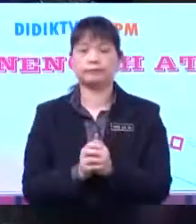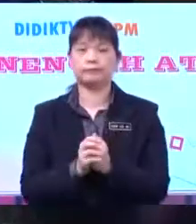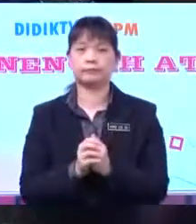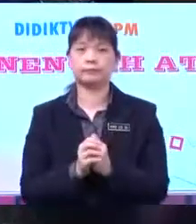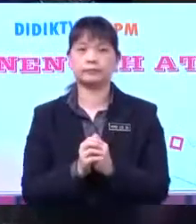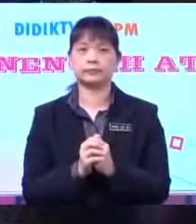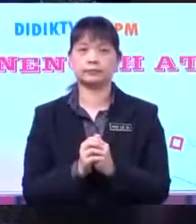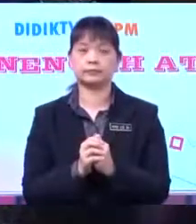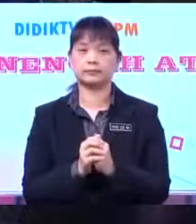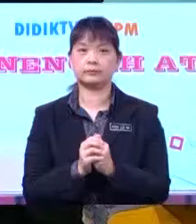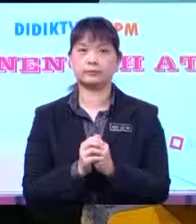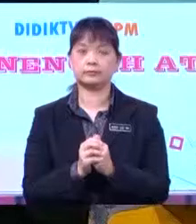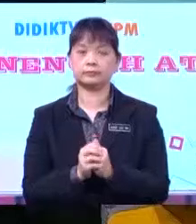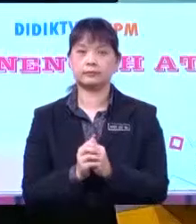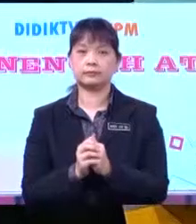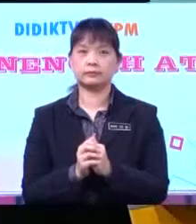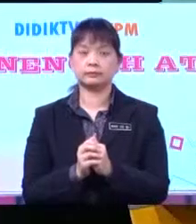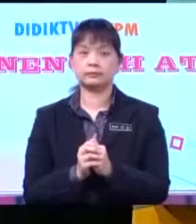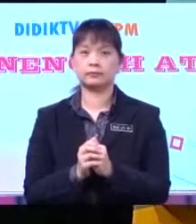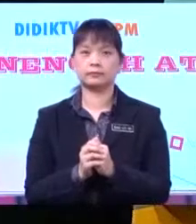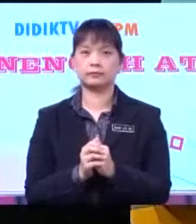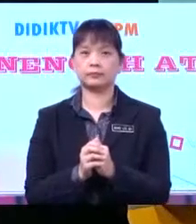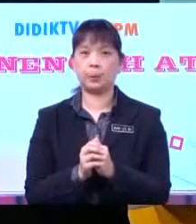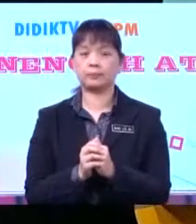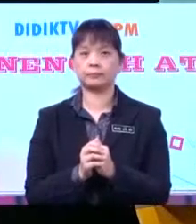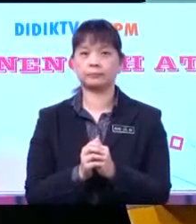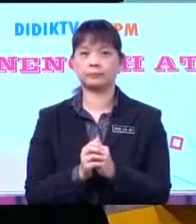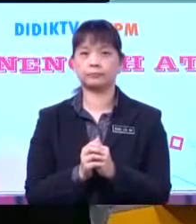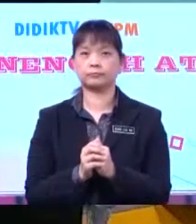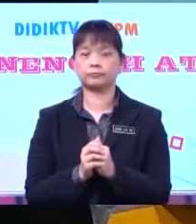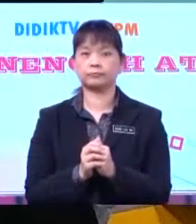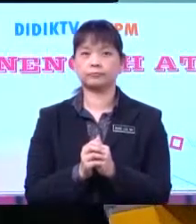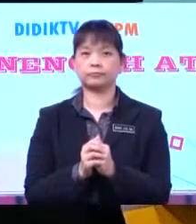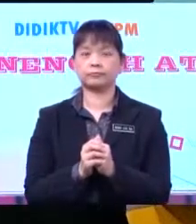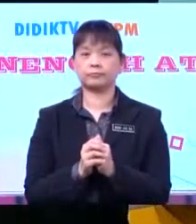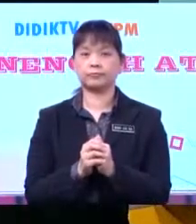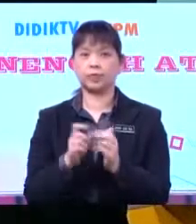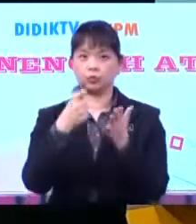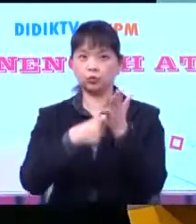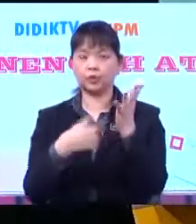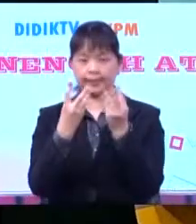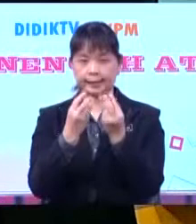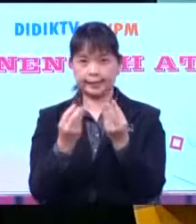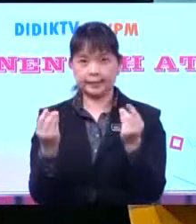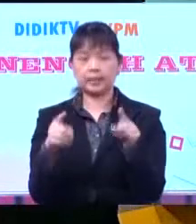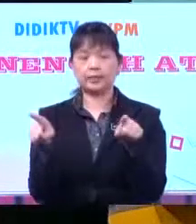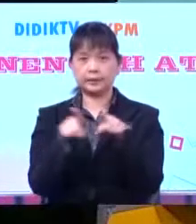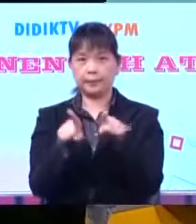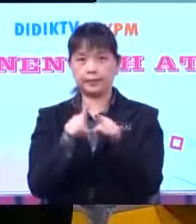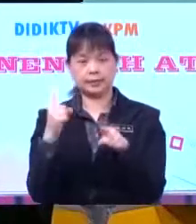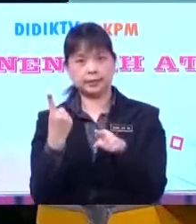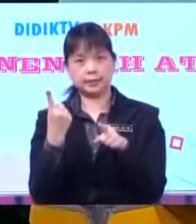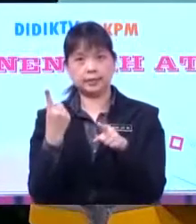juga dari tanah kita bermula ke tanah tapi chuketta pun sama juga